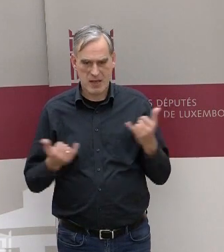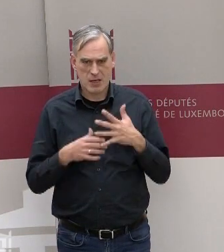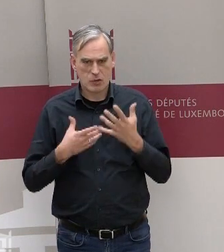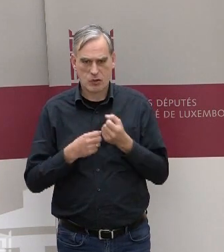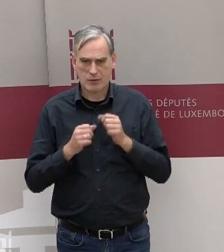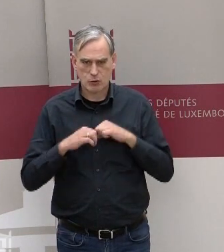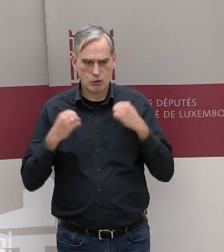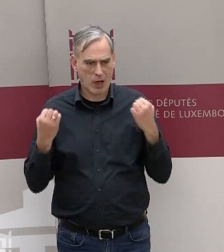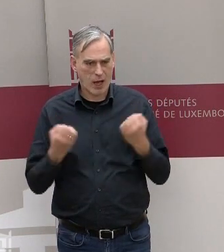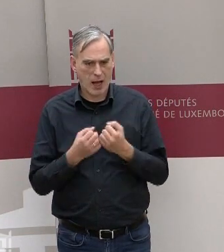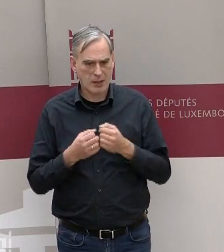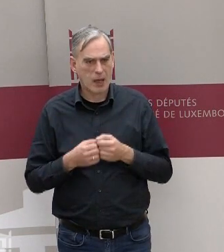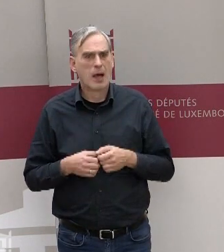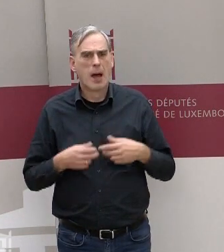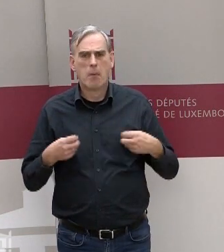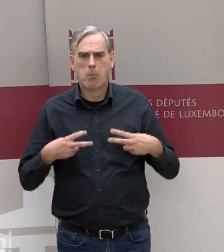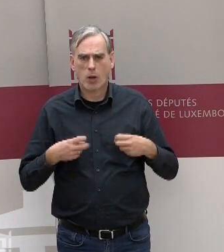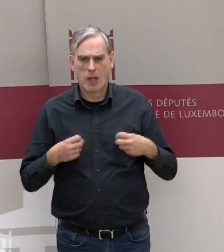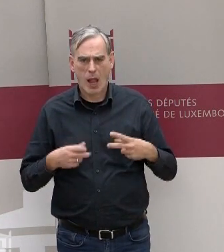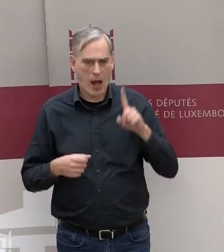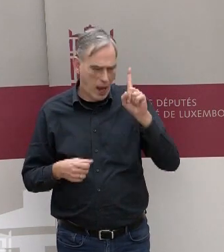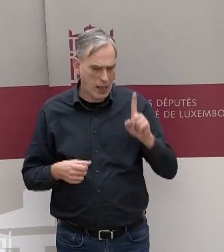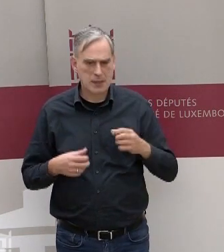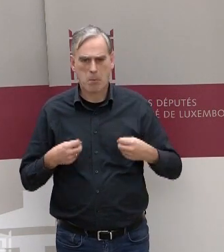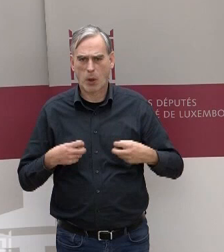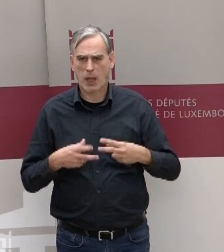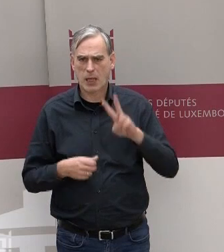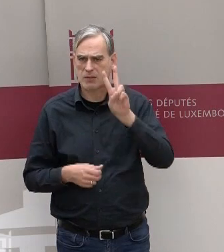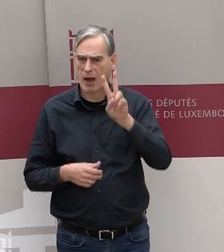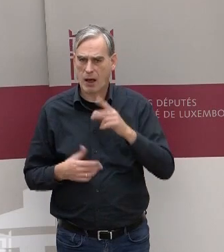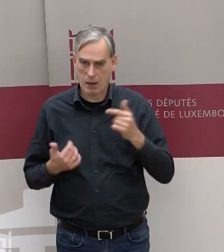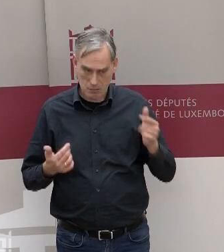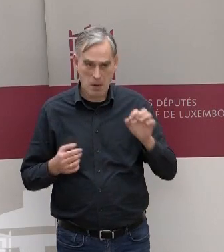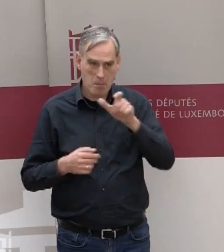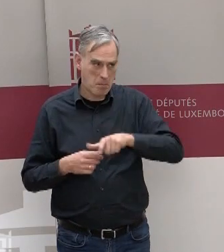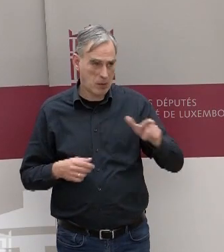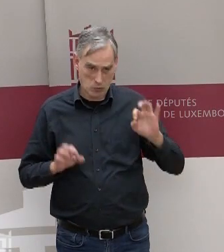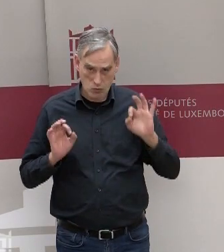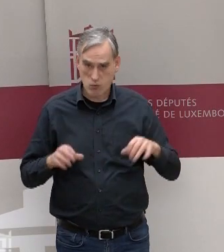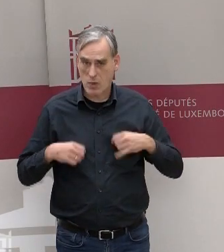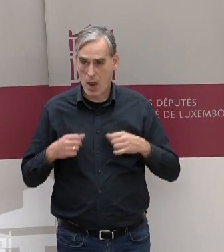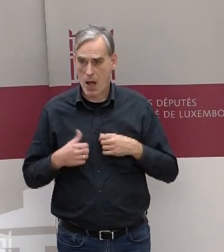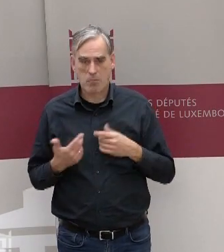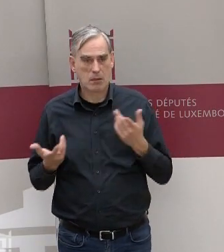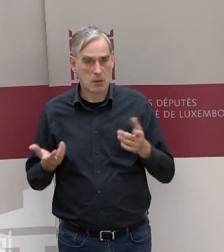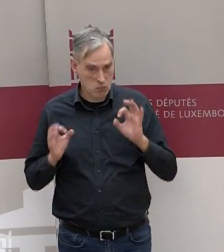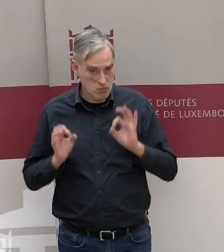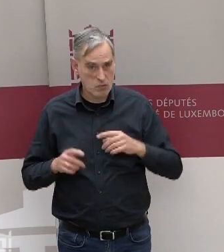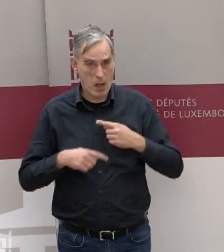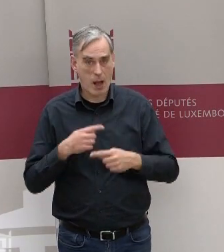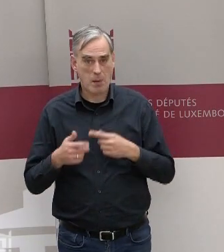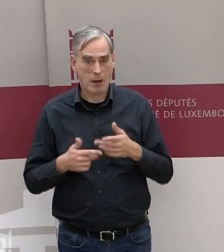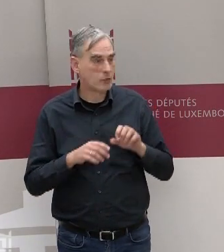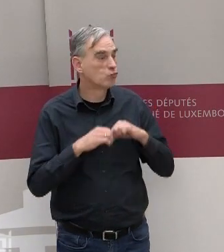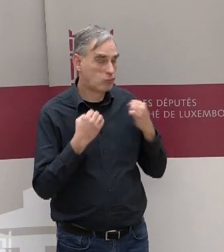da draußen also zugutekommen? Also die Leute wirklich gut ergangen, wie dem Staat gut gegangen ist. Verschiedene Leute